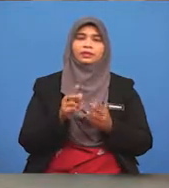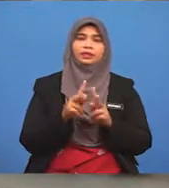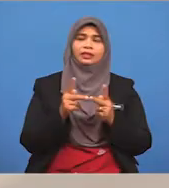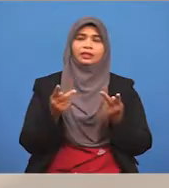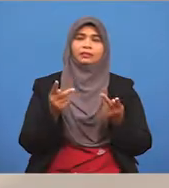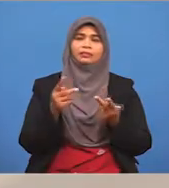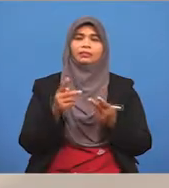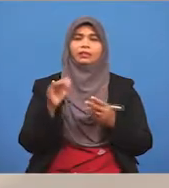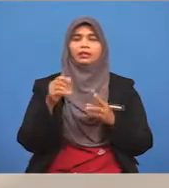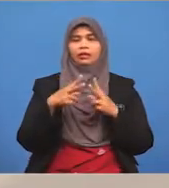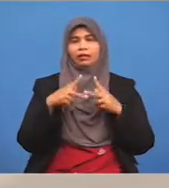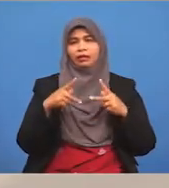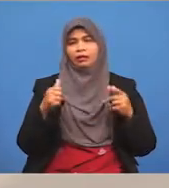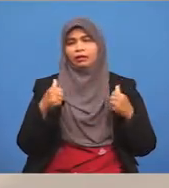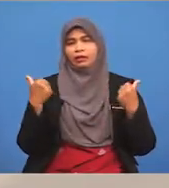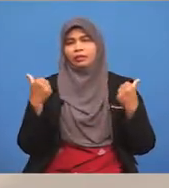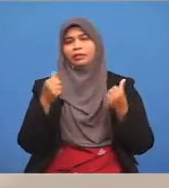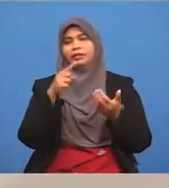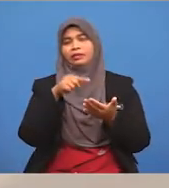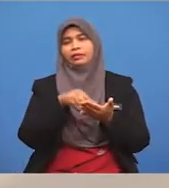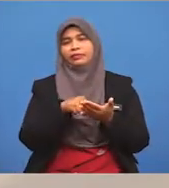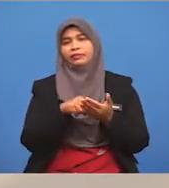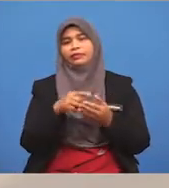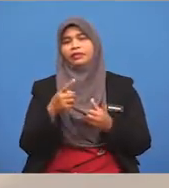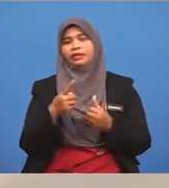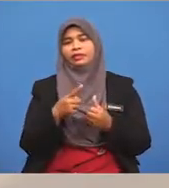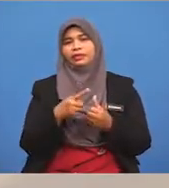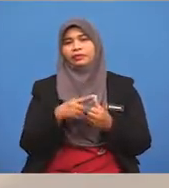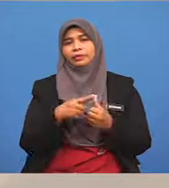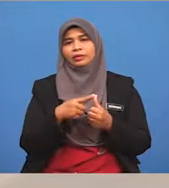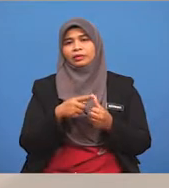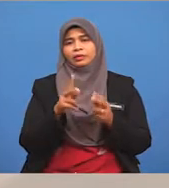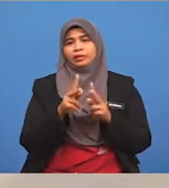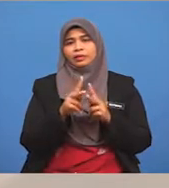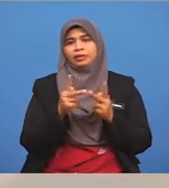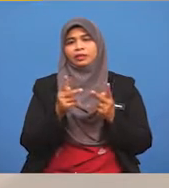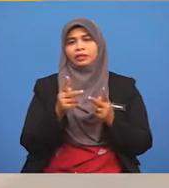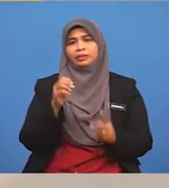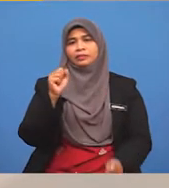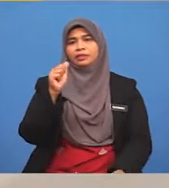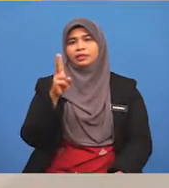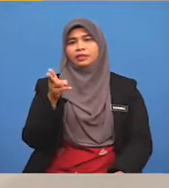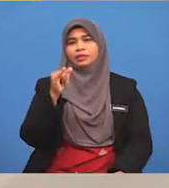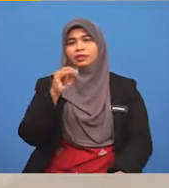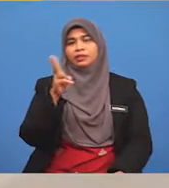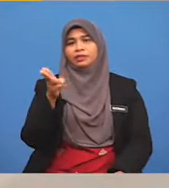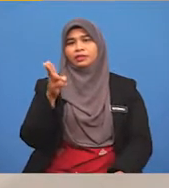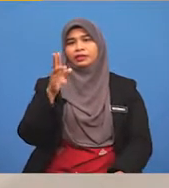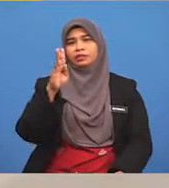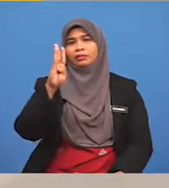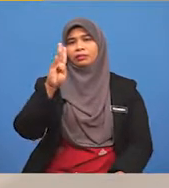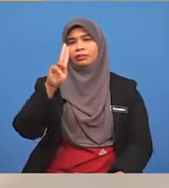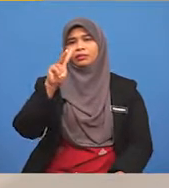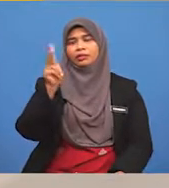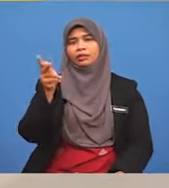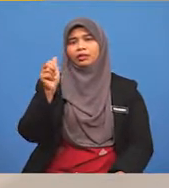ini. Pertama, kitab Sahih Bukhari. Kitab ini mengandungi